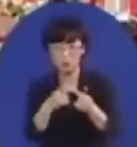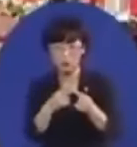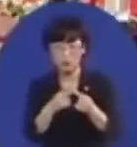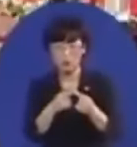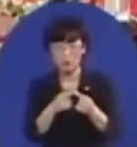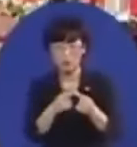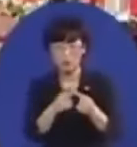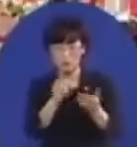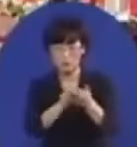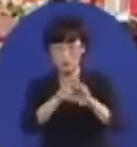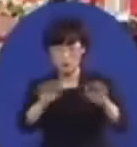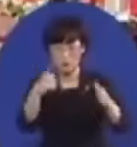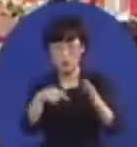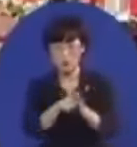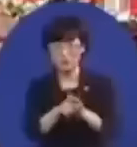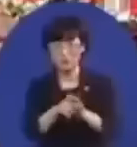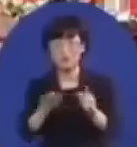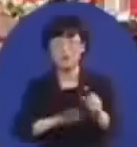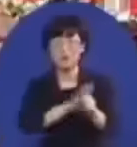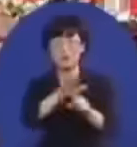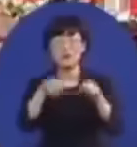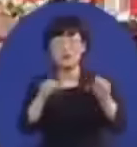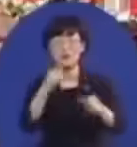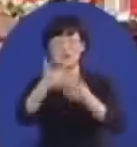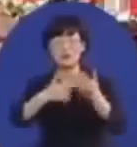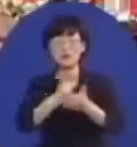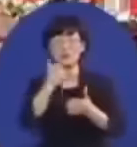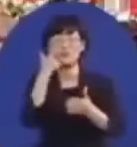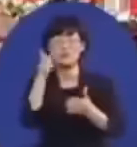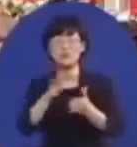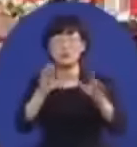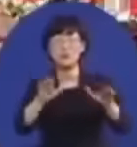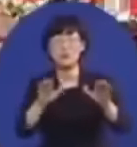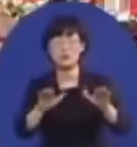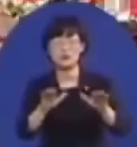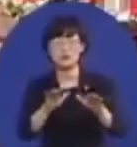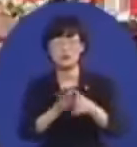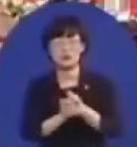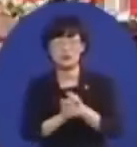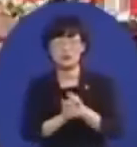하겠습니다. 살아계신 아버지 하나님, 오늘